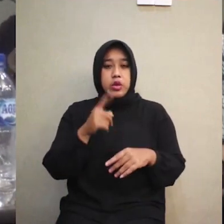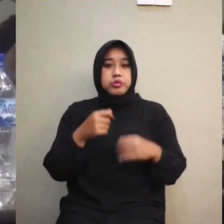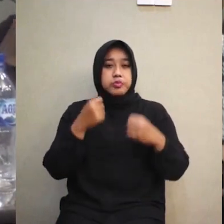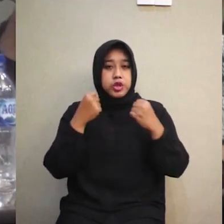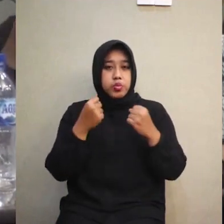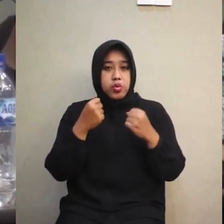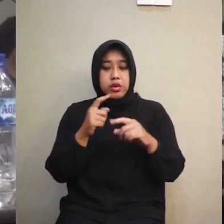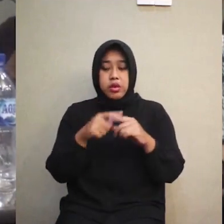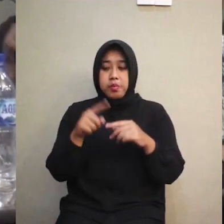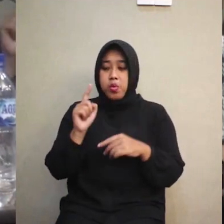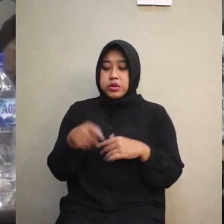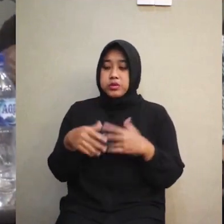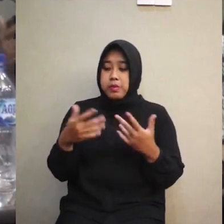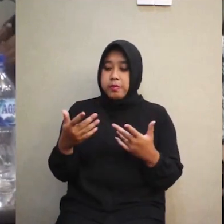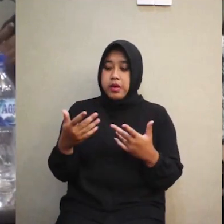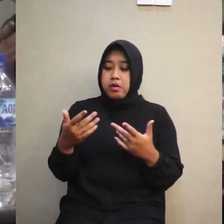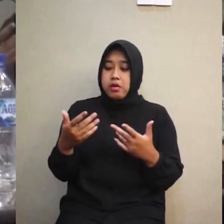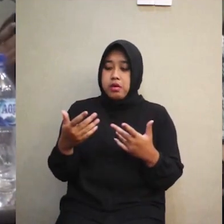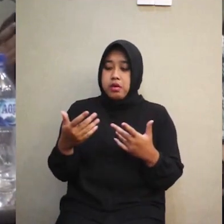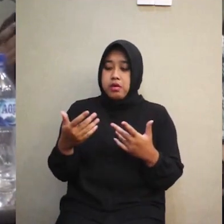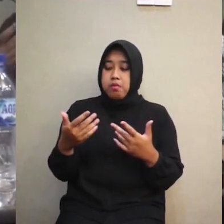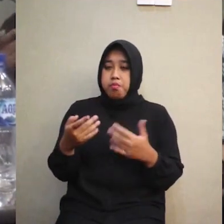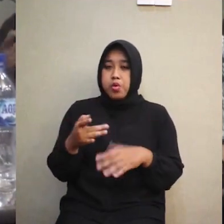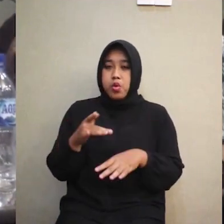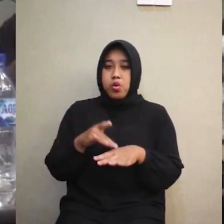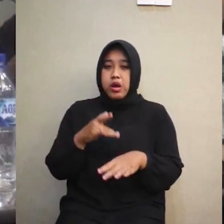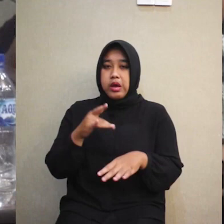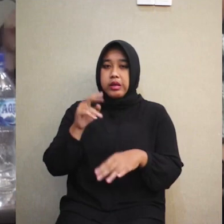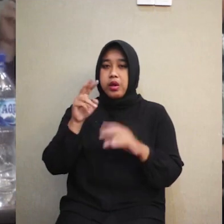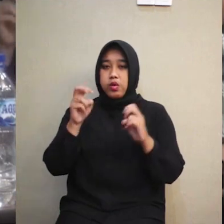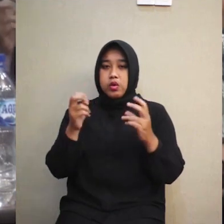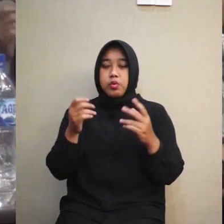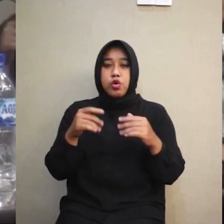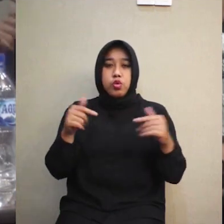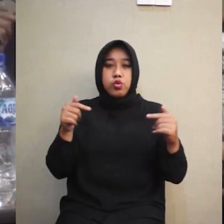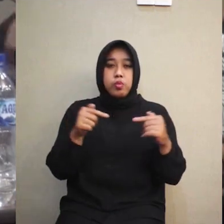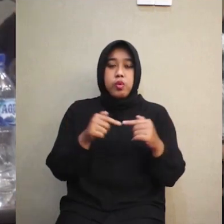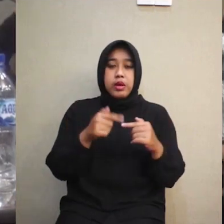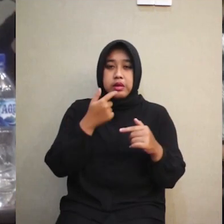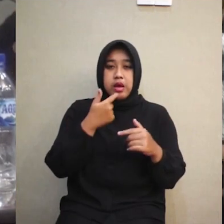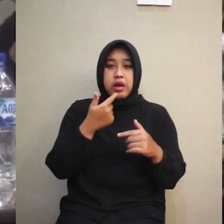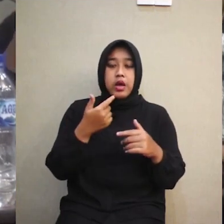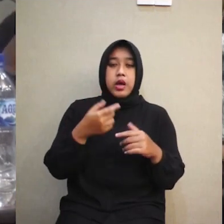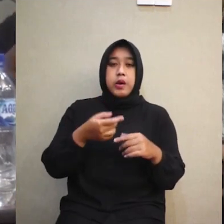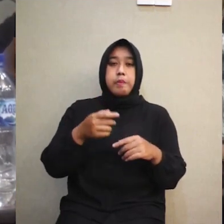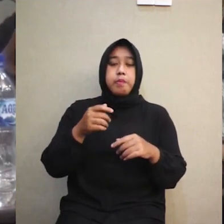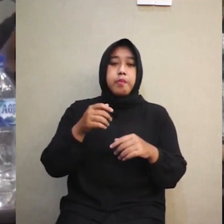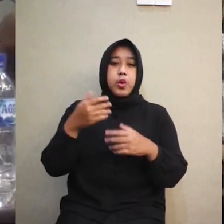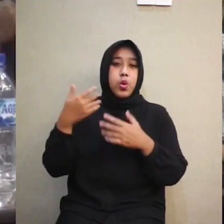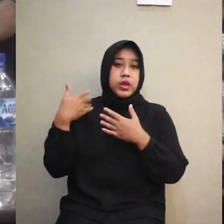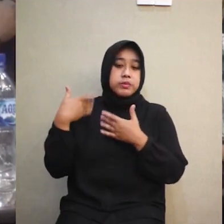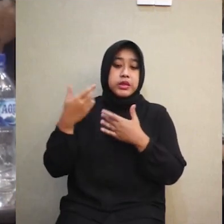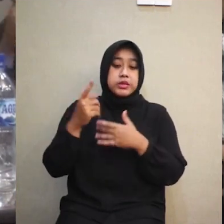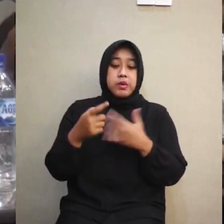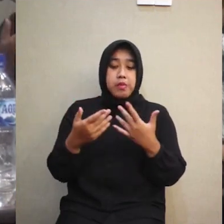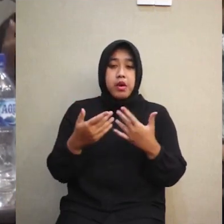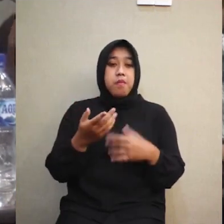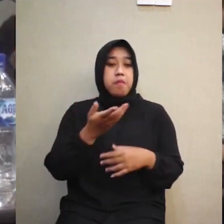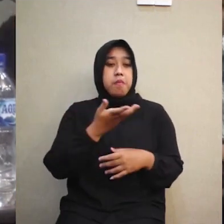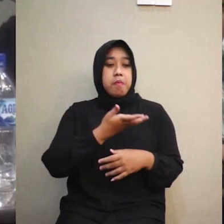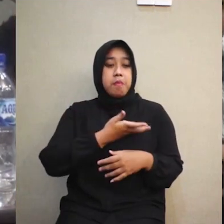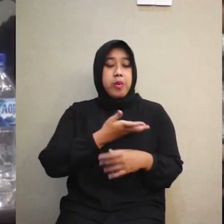gitu ya tanpa harus menciderai dalam tanda kutip relasi kita dengan pemangku kewajiban karena kita mau